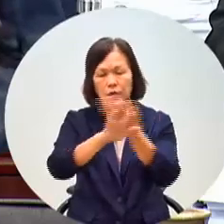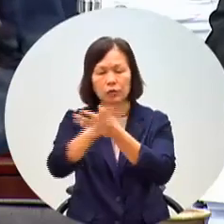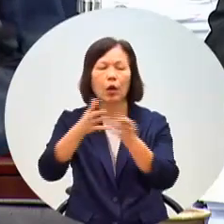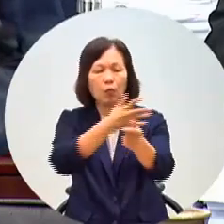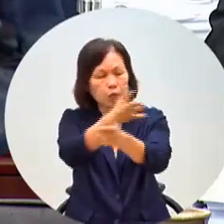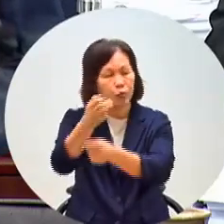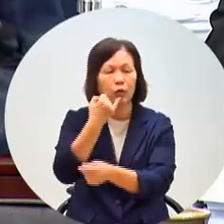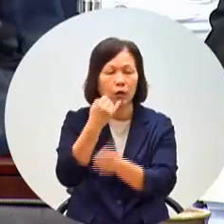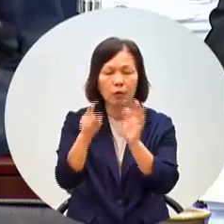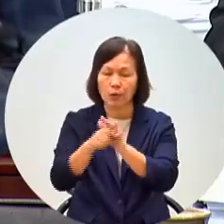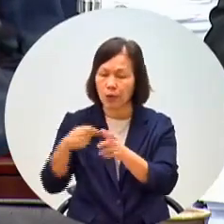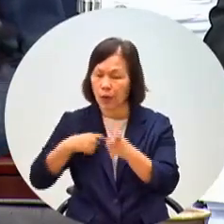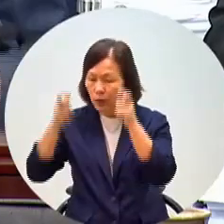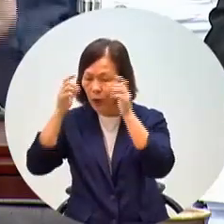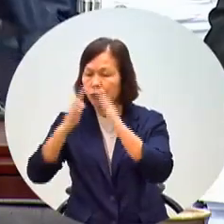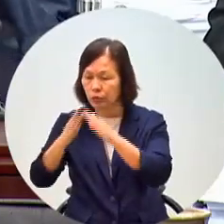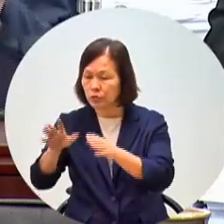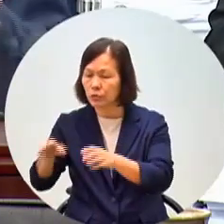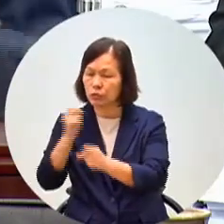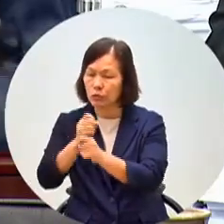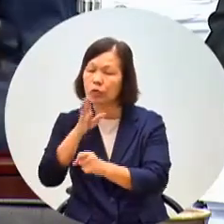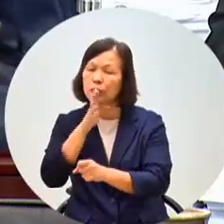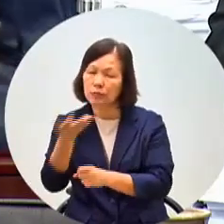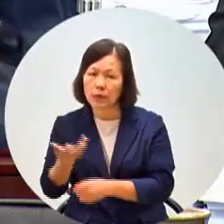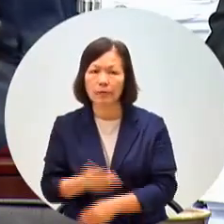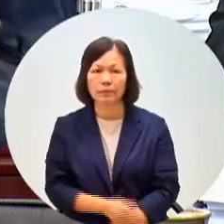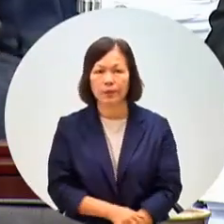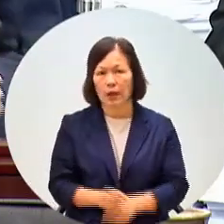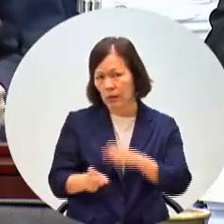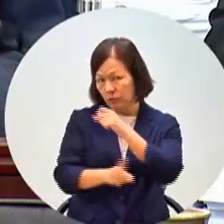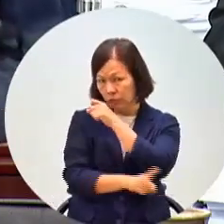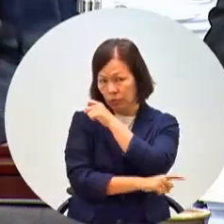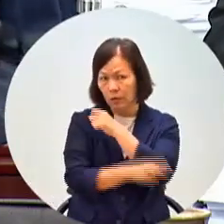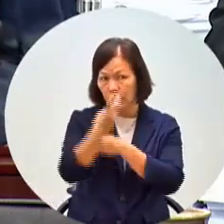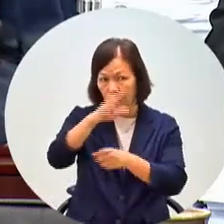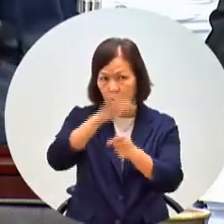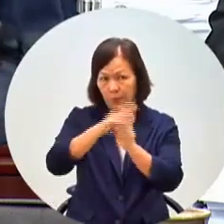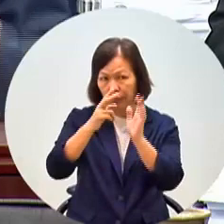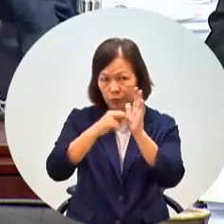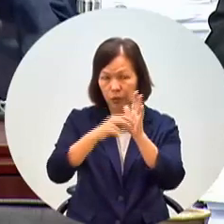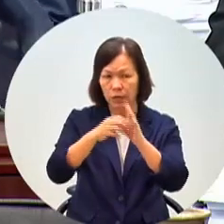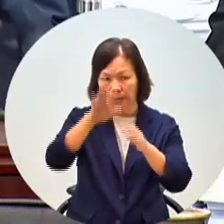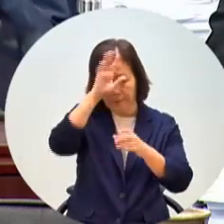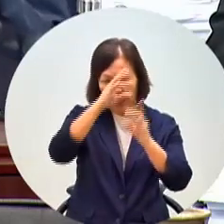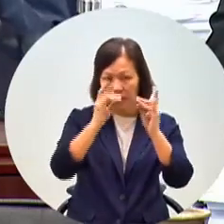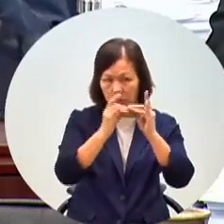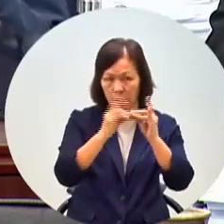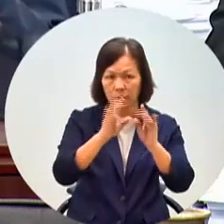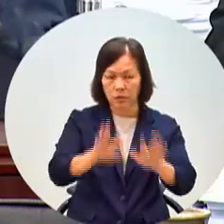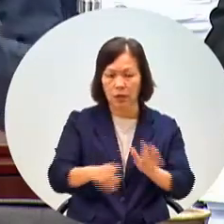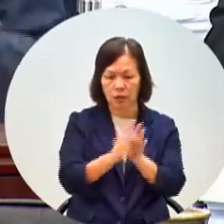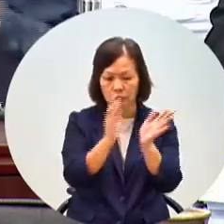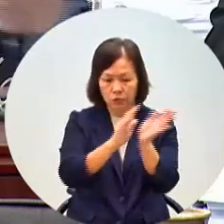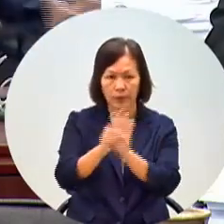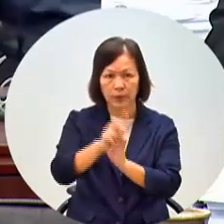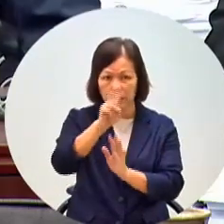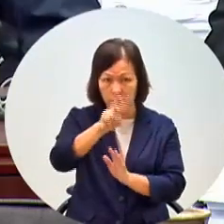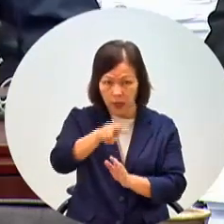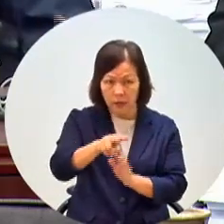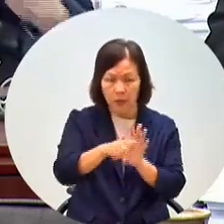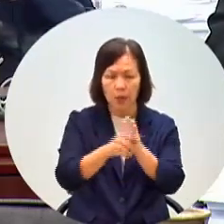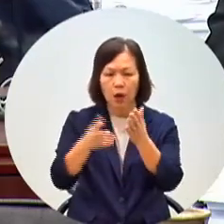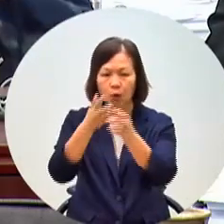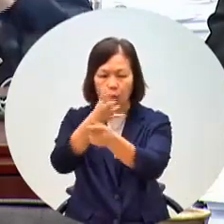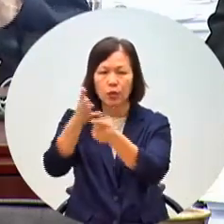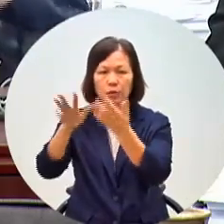问看，我们高雄是不是这样做。那最后一点我补充，我们的病床数准备现在是2000，你也可以去问其他